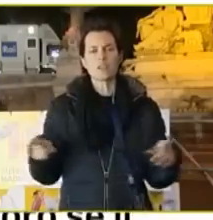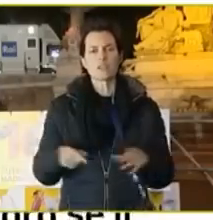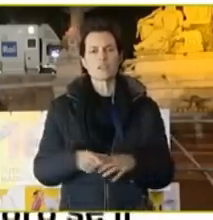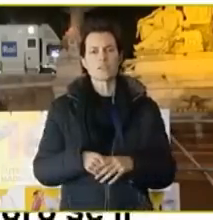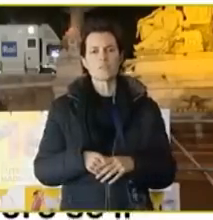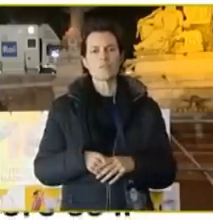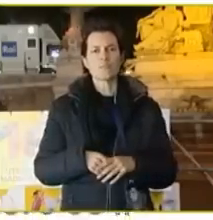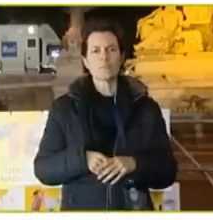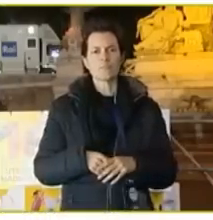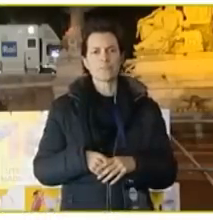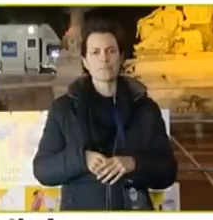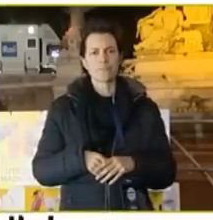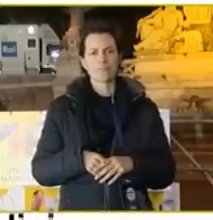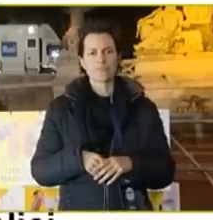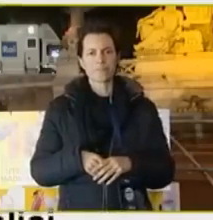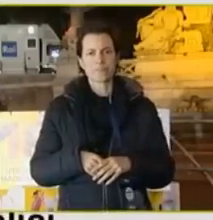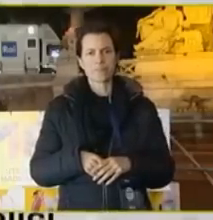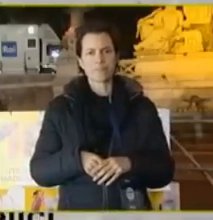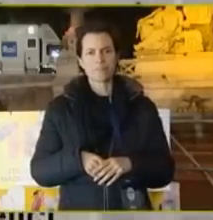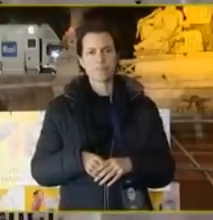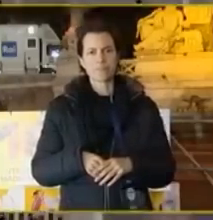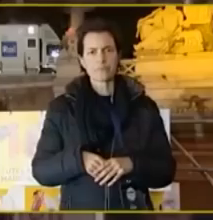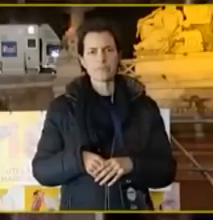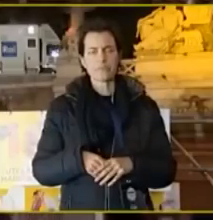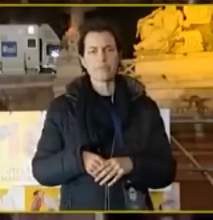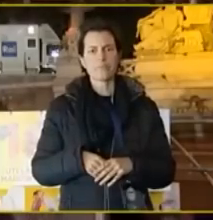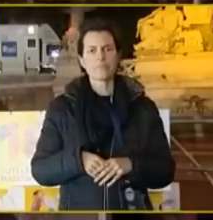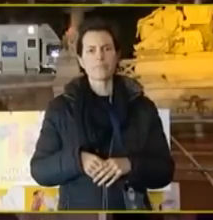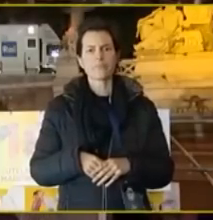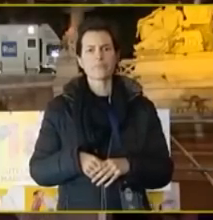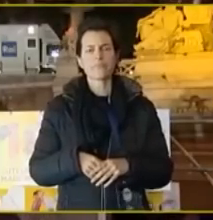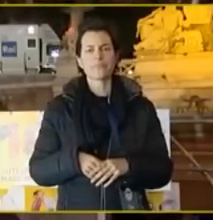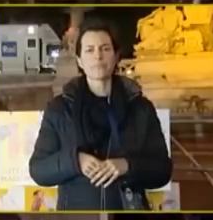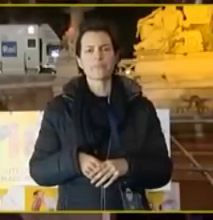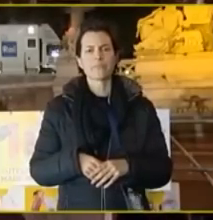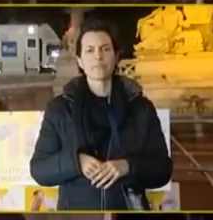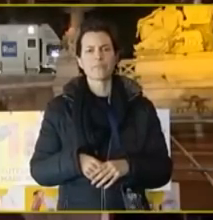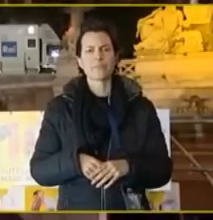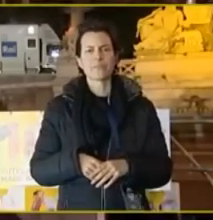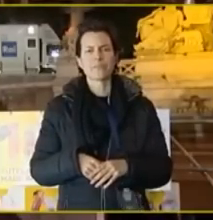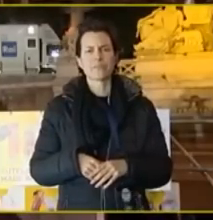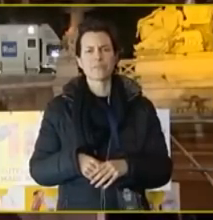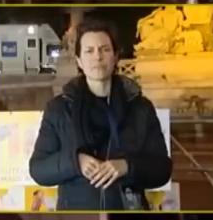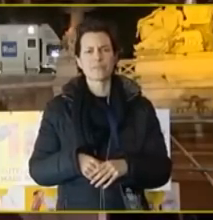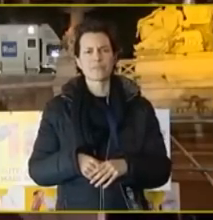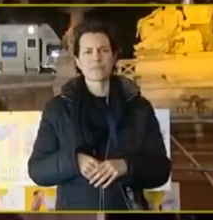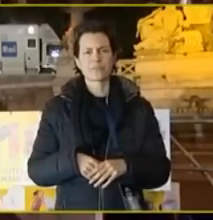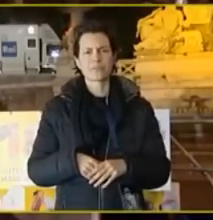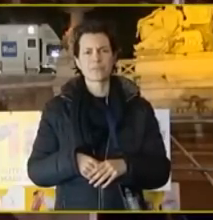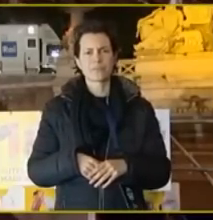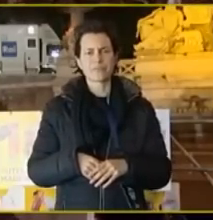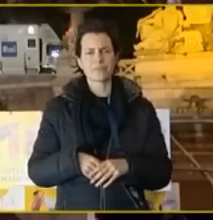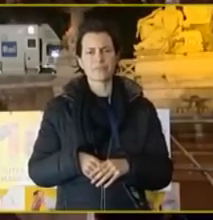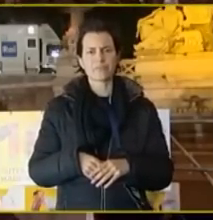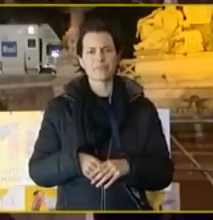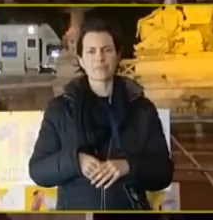che ormai non è preso più in considerazione nemmeno dagli economisti, ma solo dai vecchi politici che lo usano per giustificare i loro